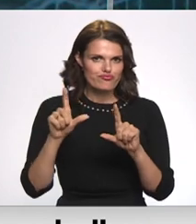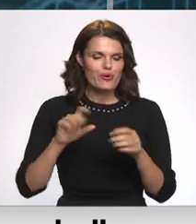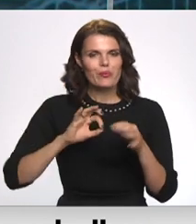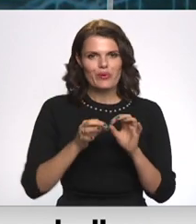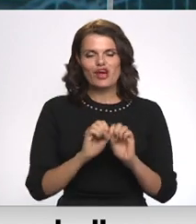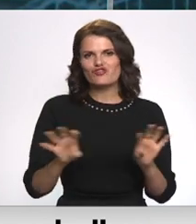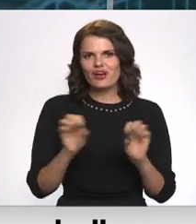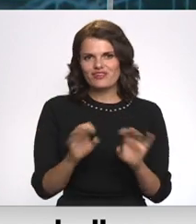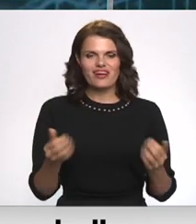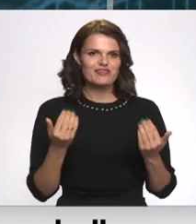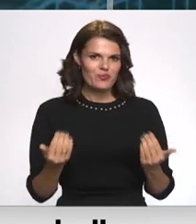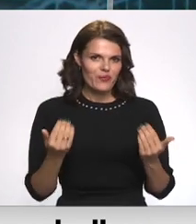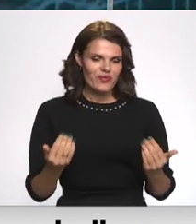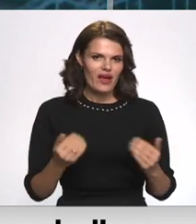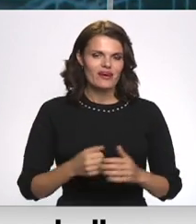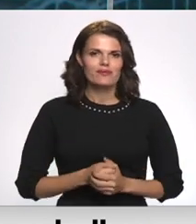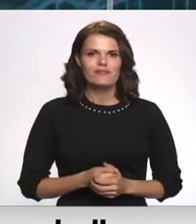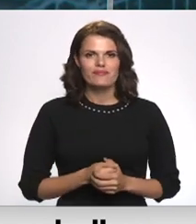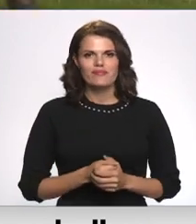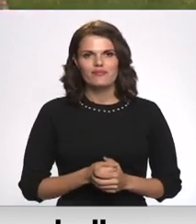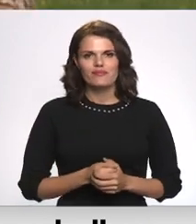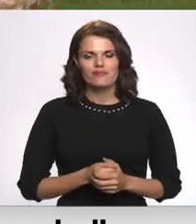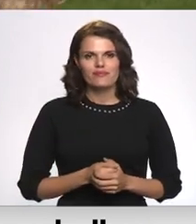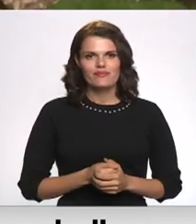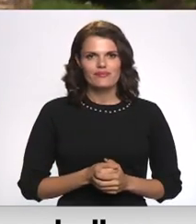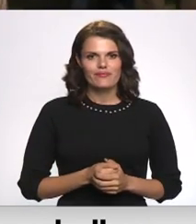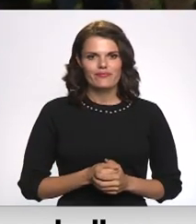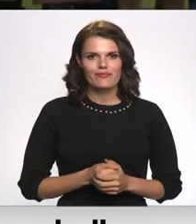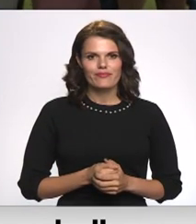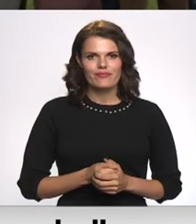Vītis Anstratis sagatavotajā reportāžā.